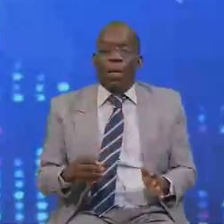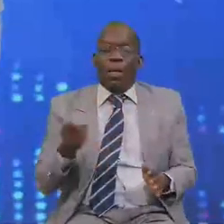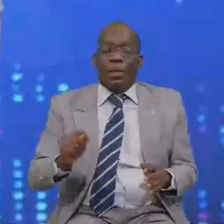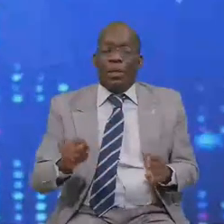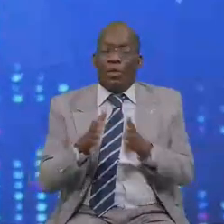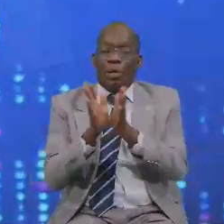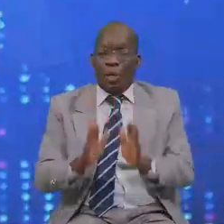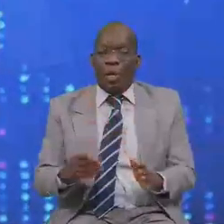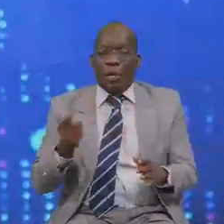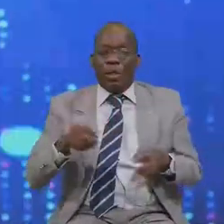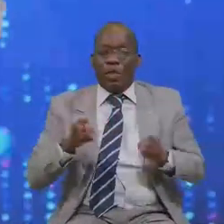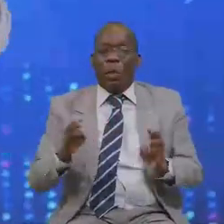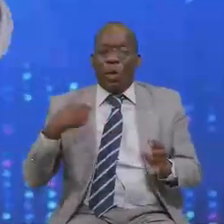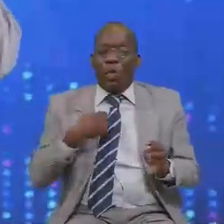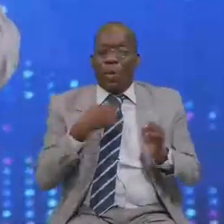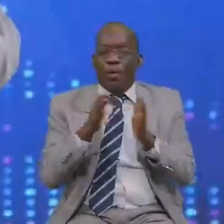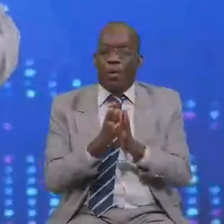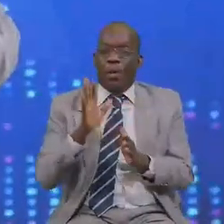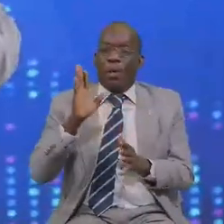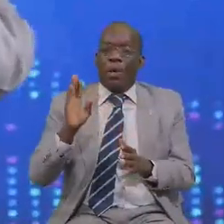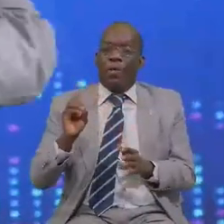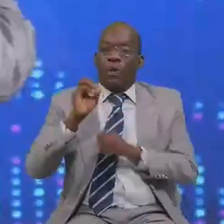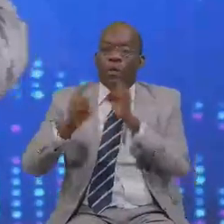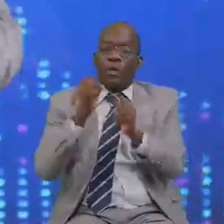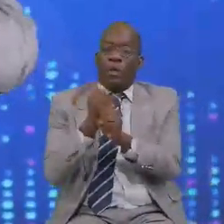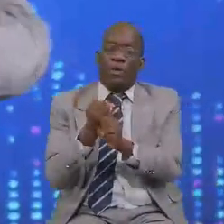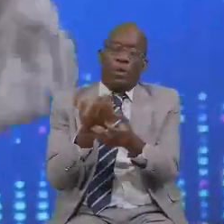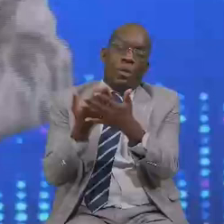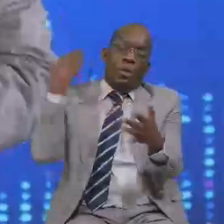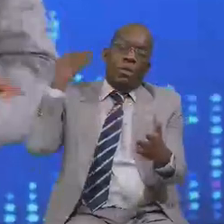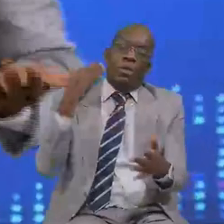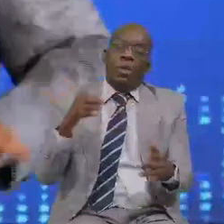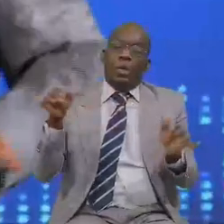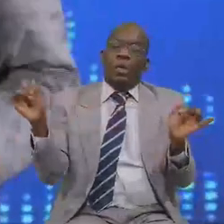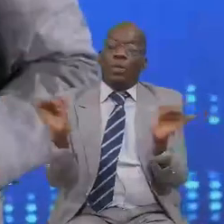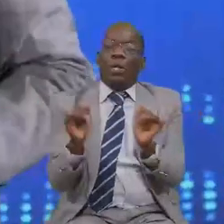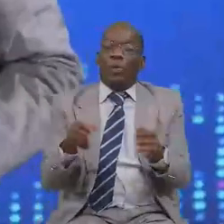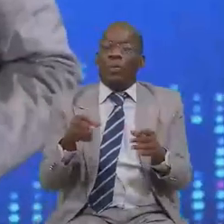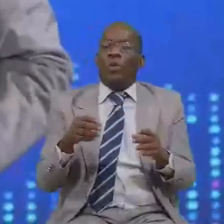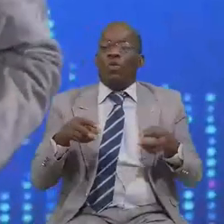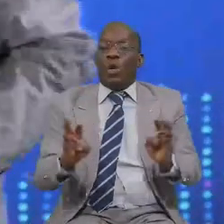Nous avons prié 40 ans exactement de la même manière.